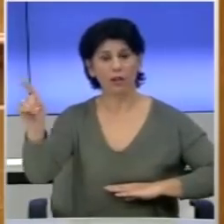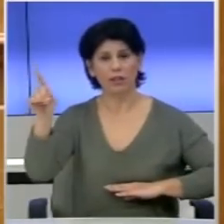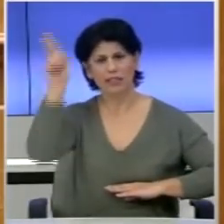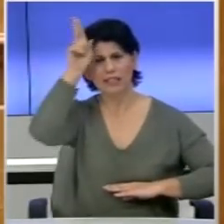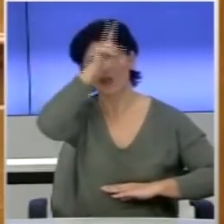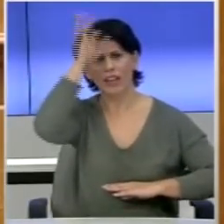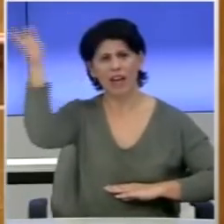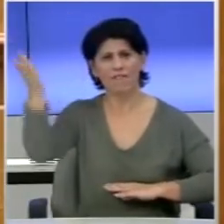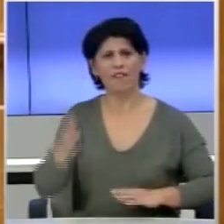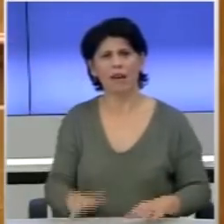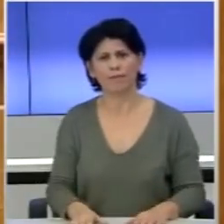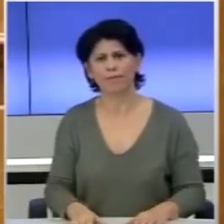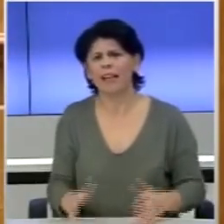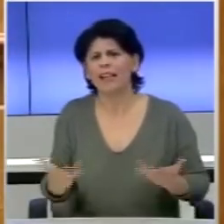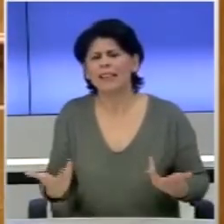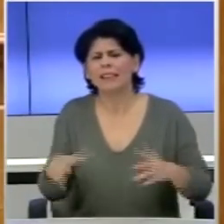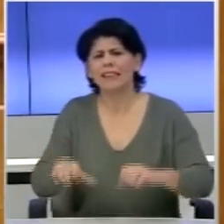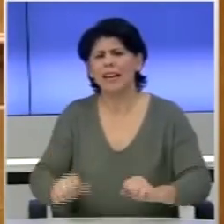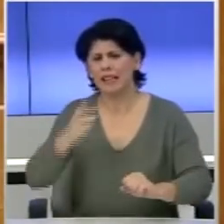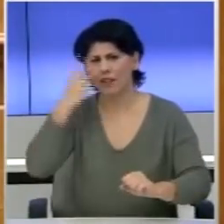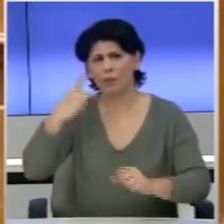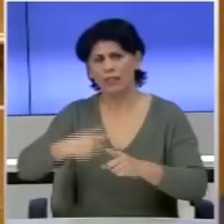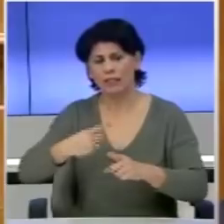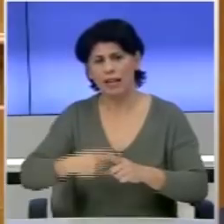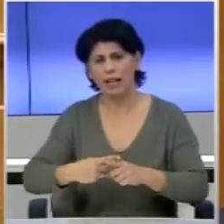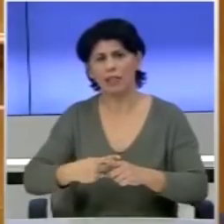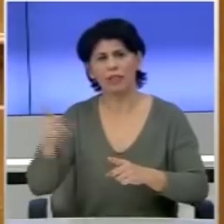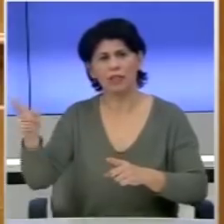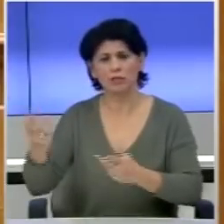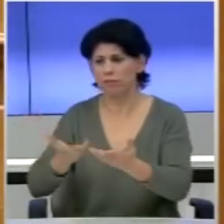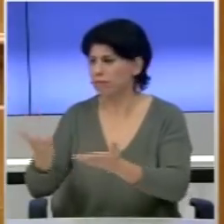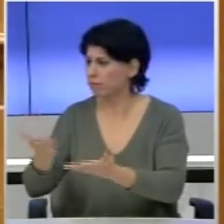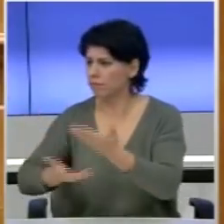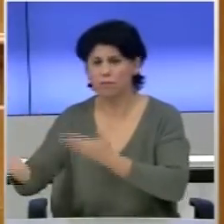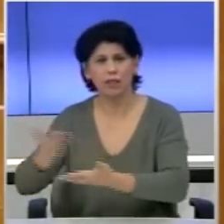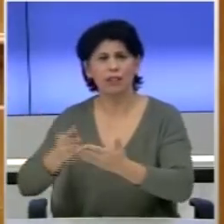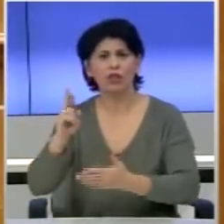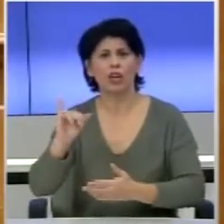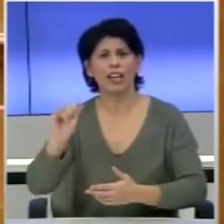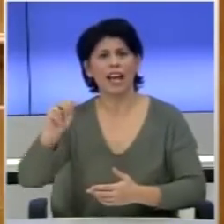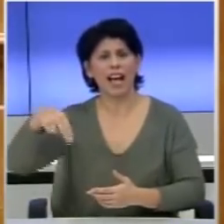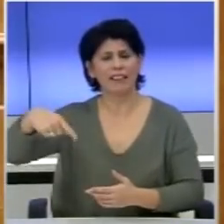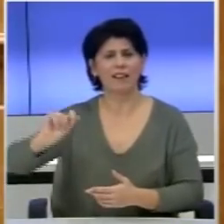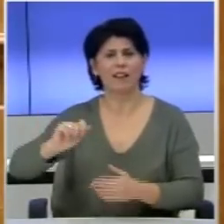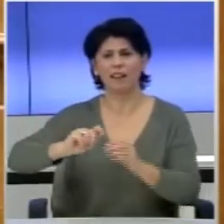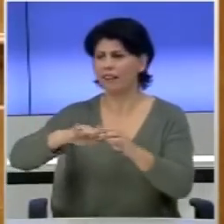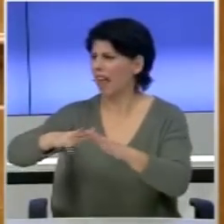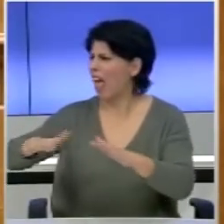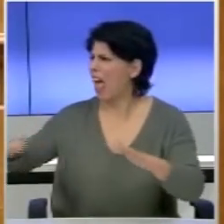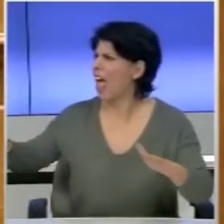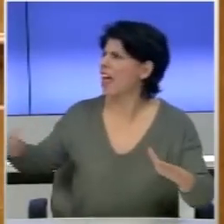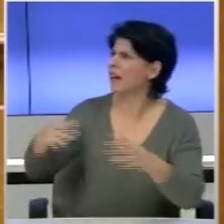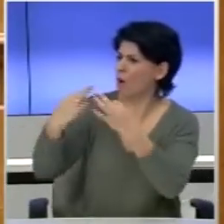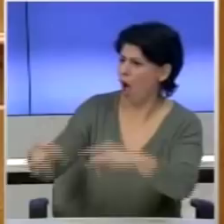Αραβία. Αλήθεια, ποια κυριαρχικά δικαιώματα της Ελλάδας διακυβεύονται στο Ριάντ και στις ερήμους της